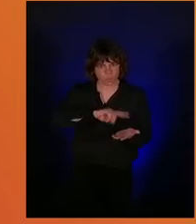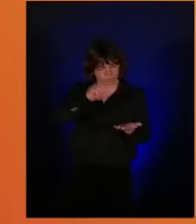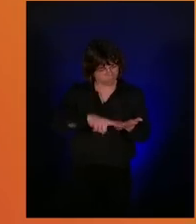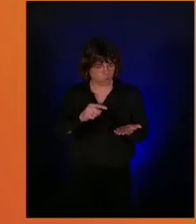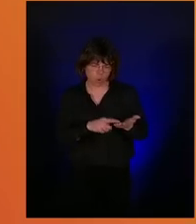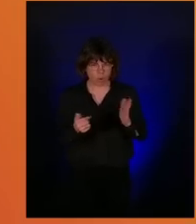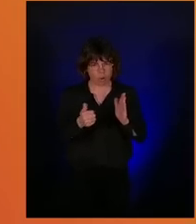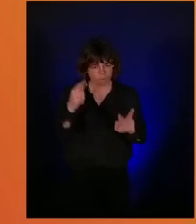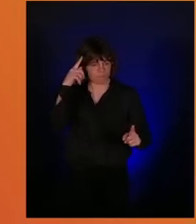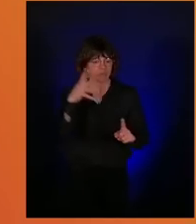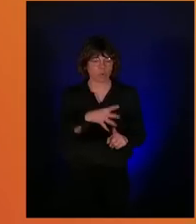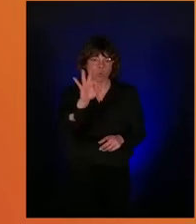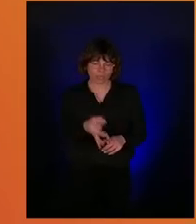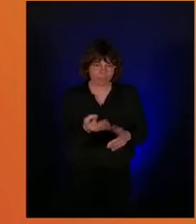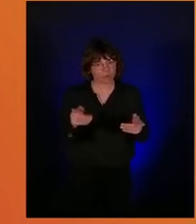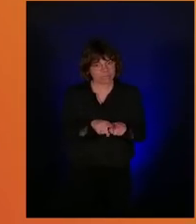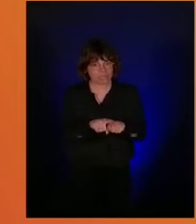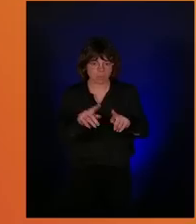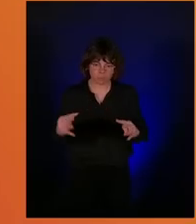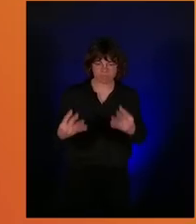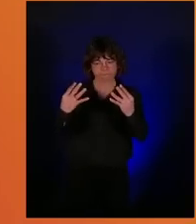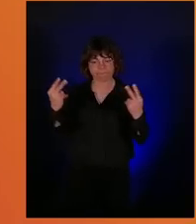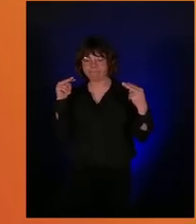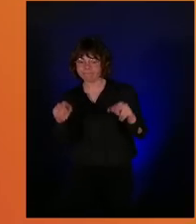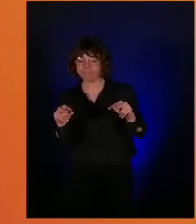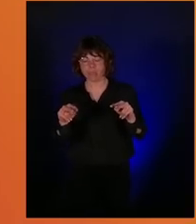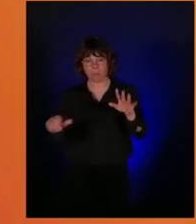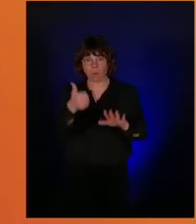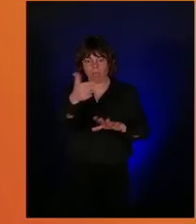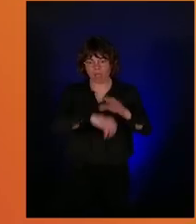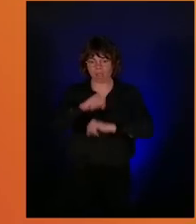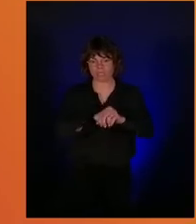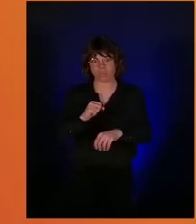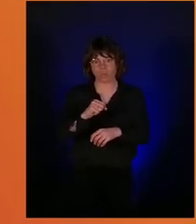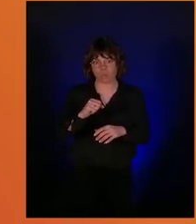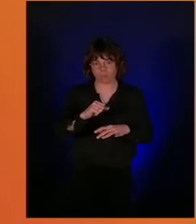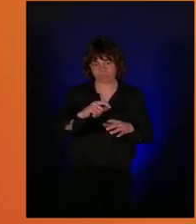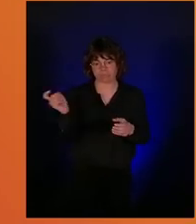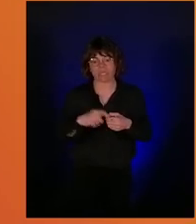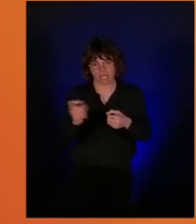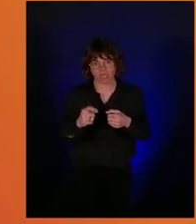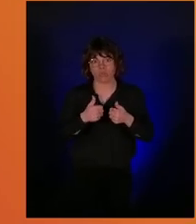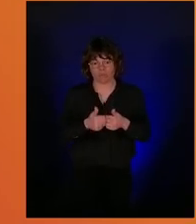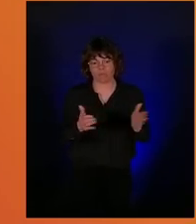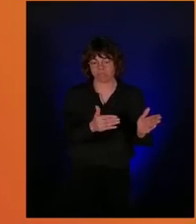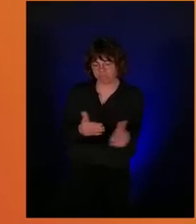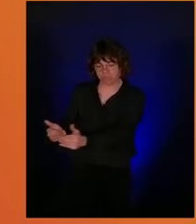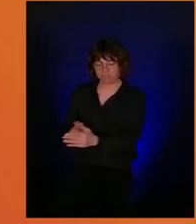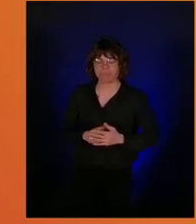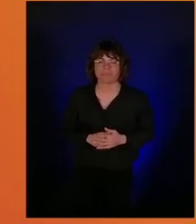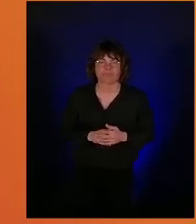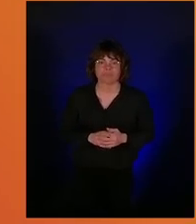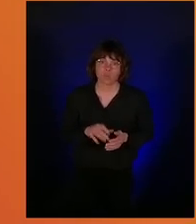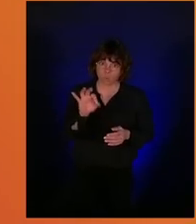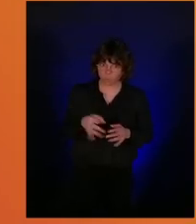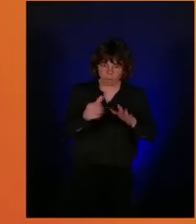notre visibilité et notre présence pour redevenir la première organisation syndicale, tous secteurs confondus. Bien que nous soyons